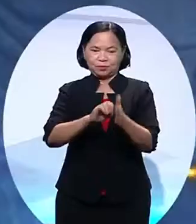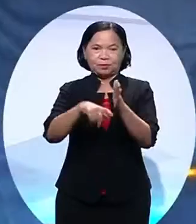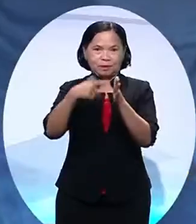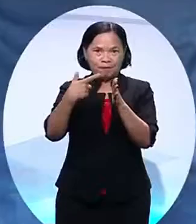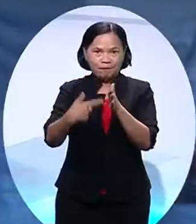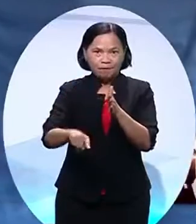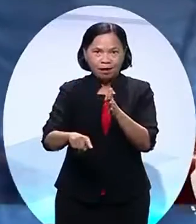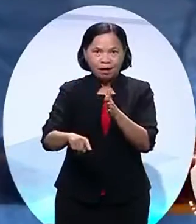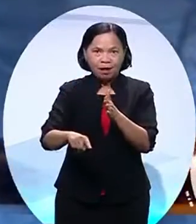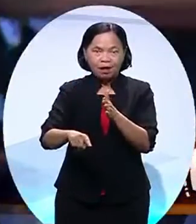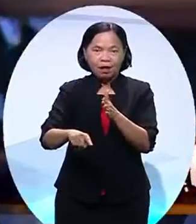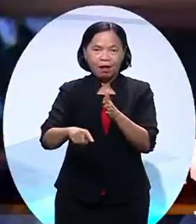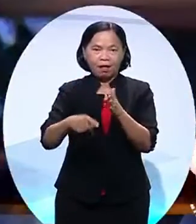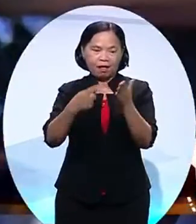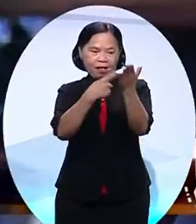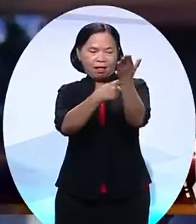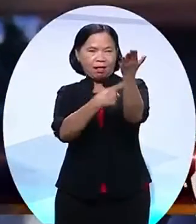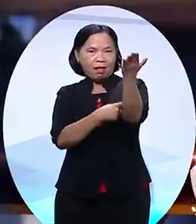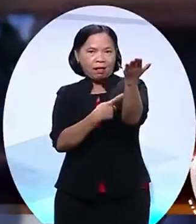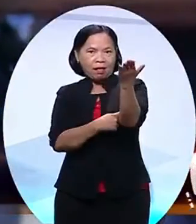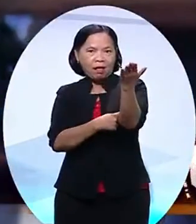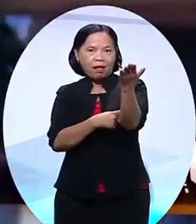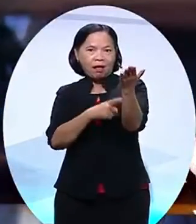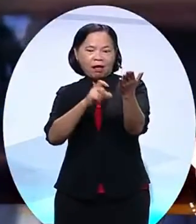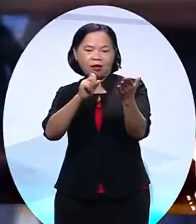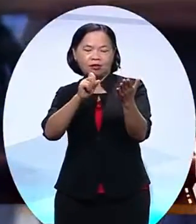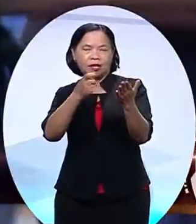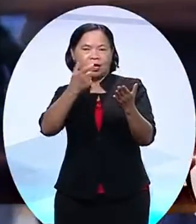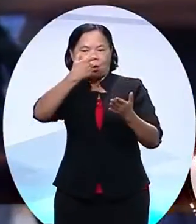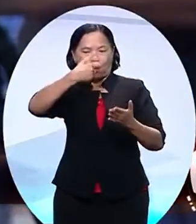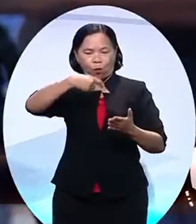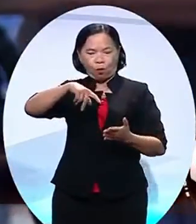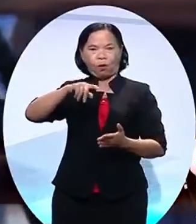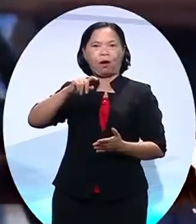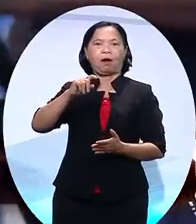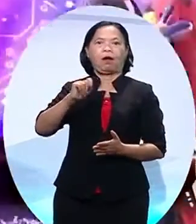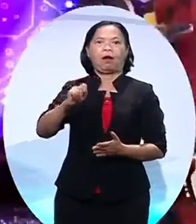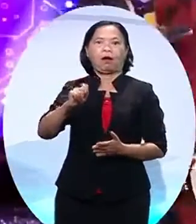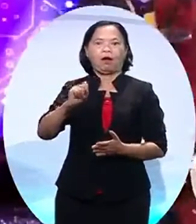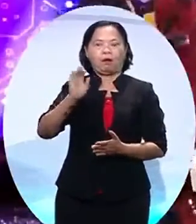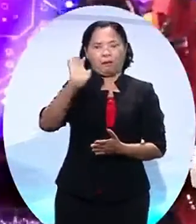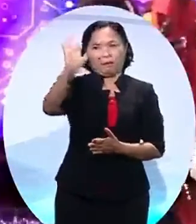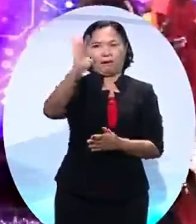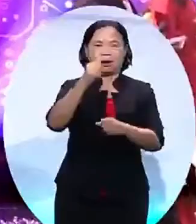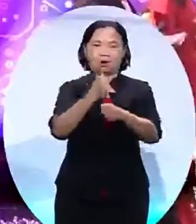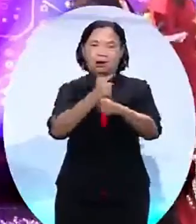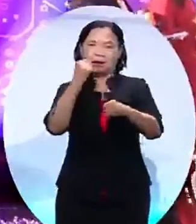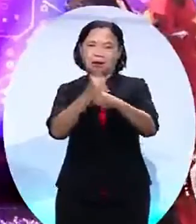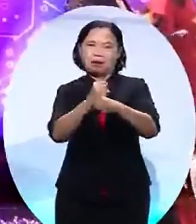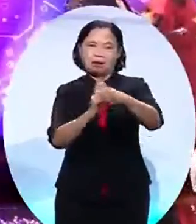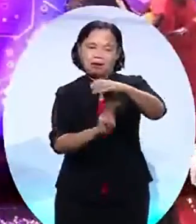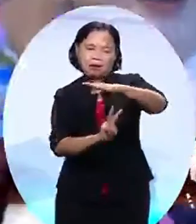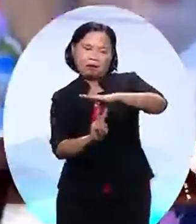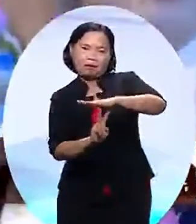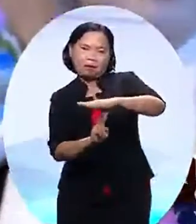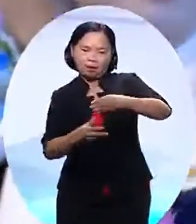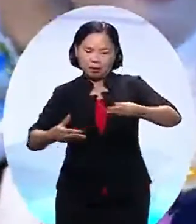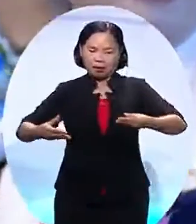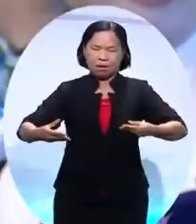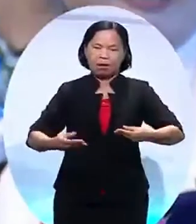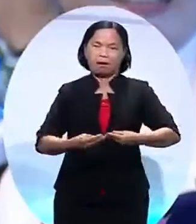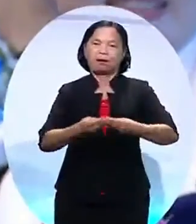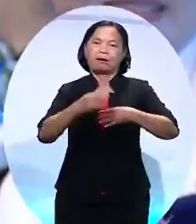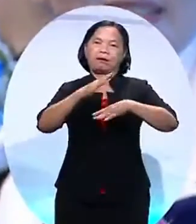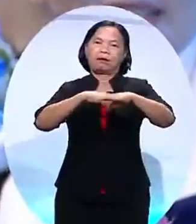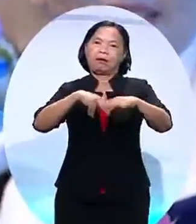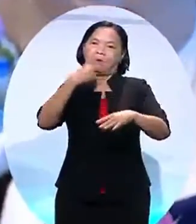Giải pháp hệ thống lượng tử về danh mục đầu tư hệ sinh thái Quantum X là một hệ thống khởi nghiệp với cốt lõi là nguồn vốn đầu tư mạo hiểm được xây